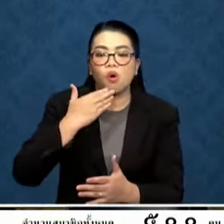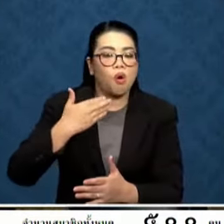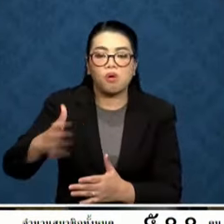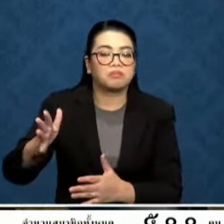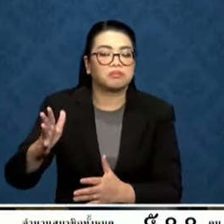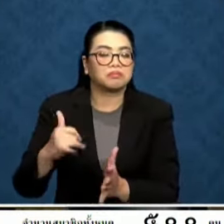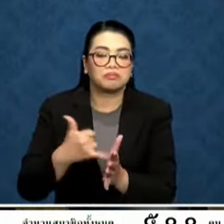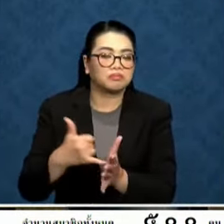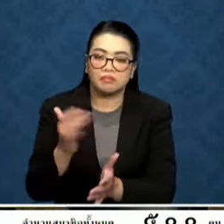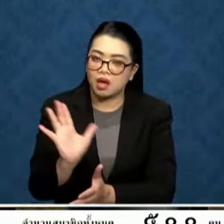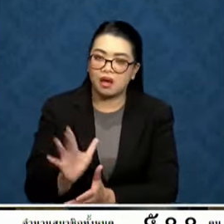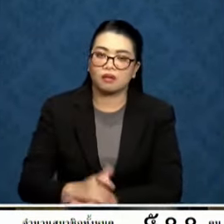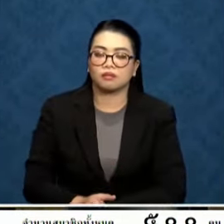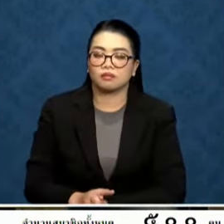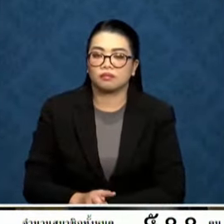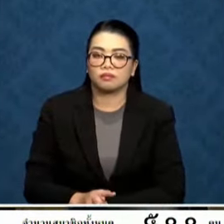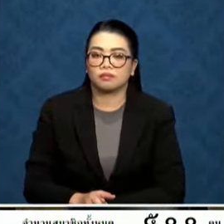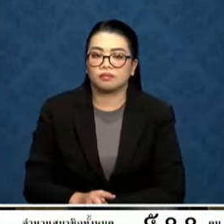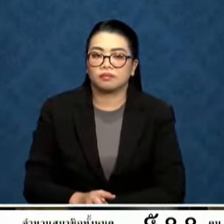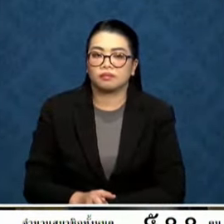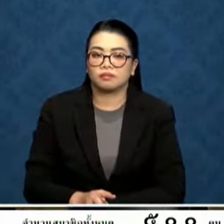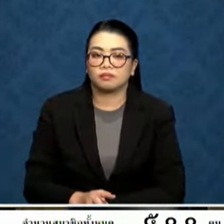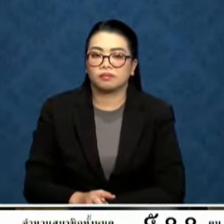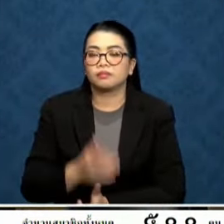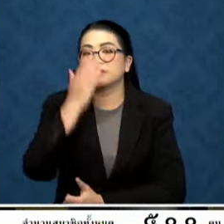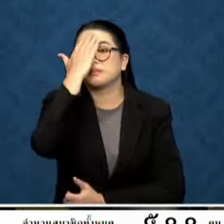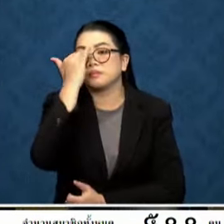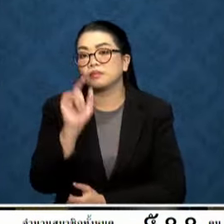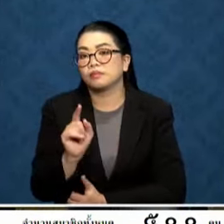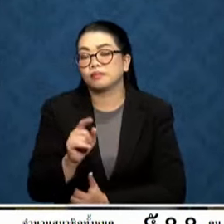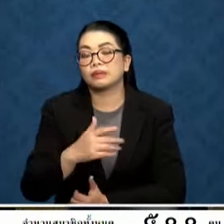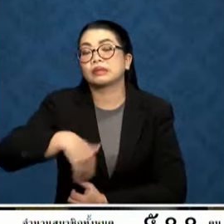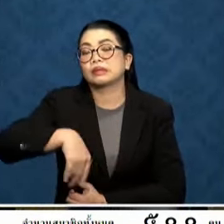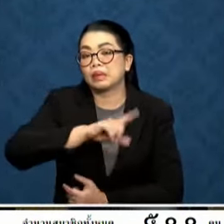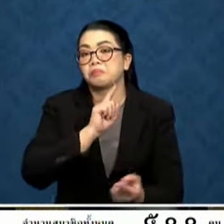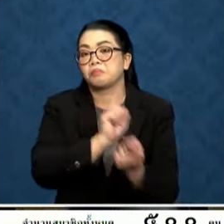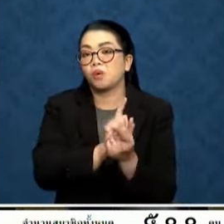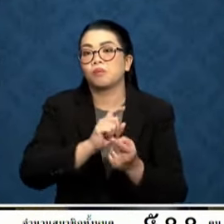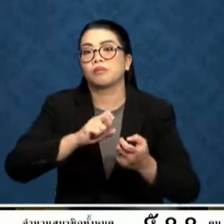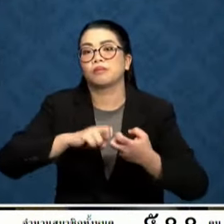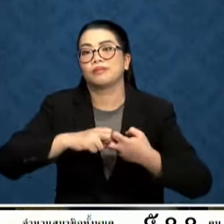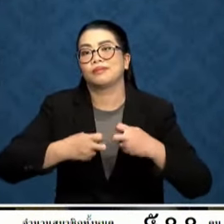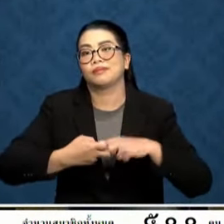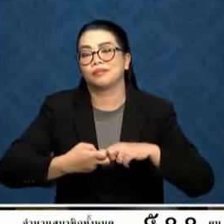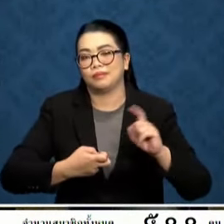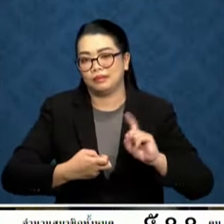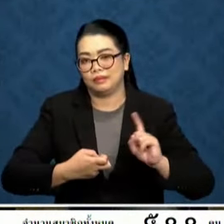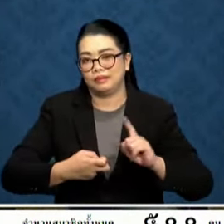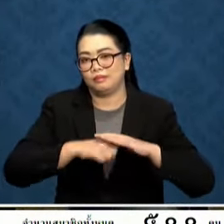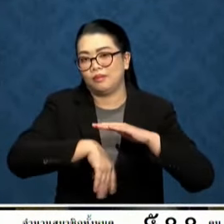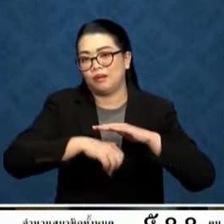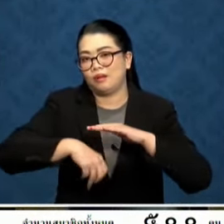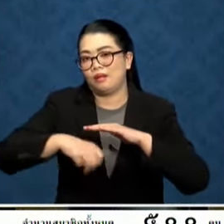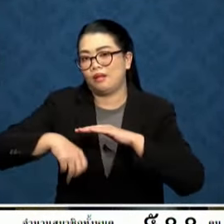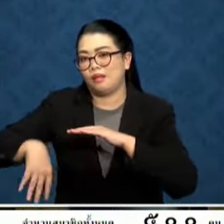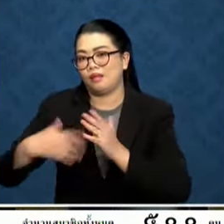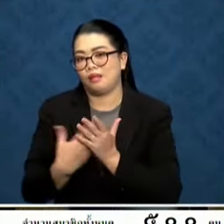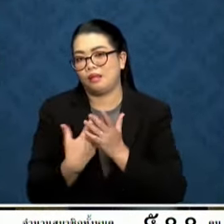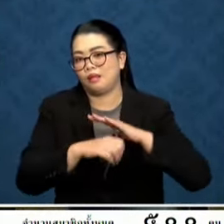อีกแล้วเพราะเราจะเจอปัญหาช่องทางเงินไหล